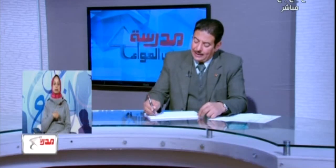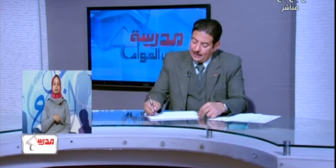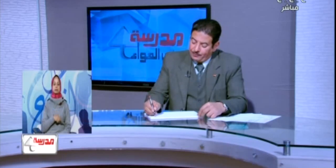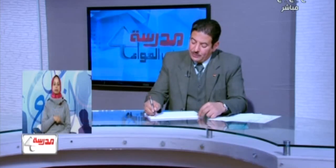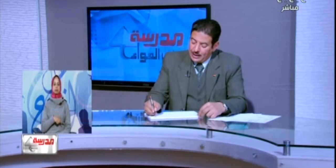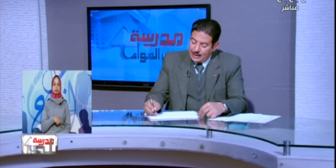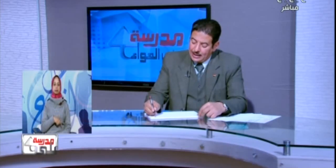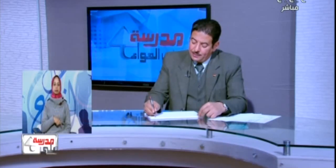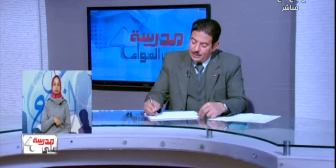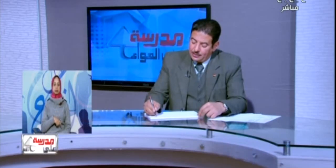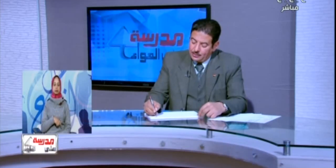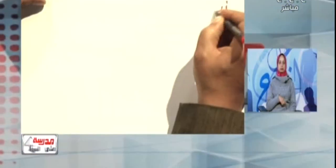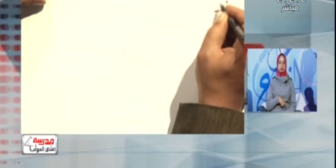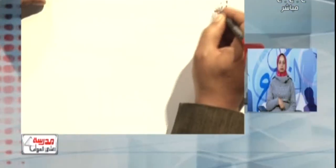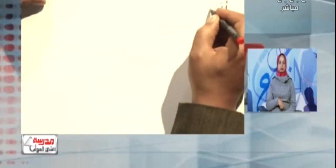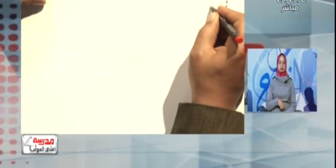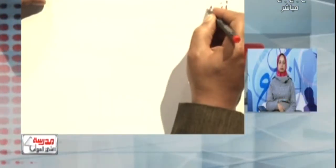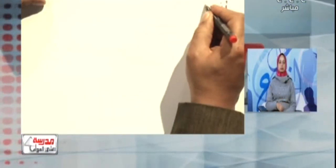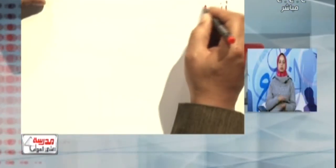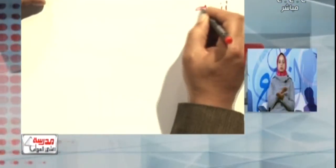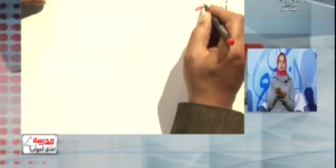عليها كده ايه؟ ازمه